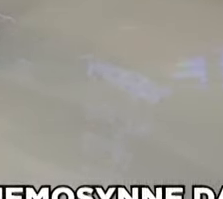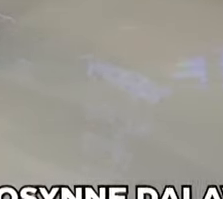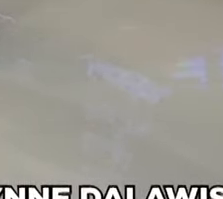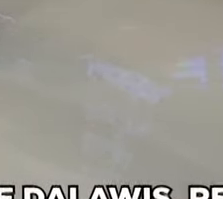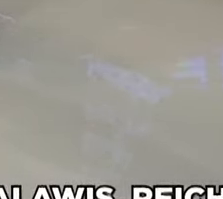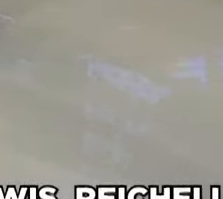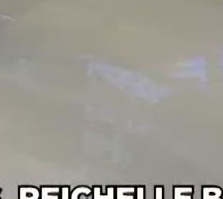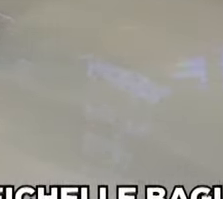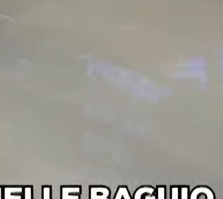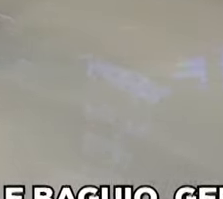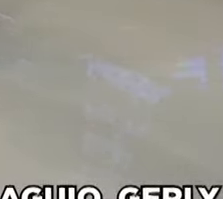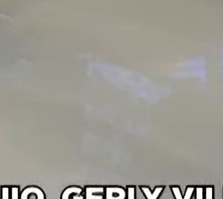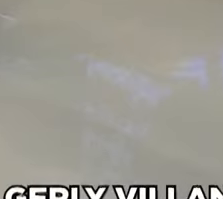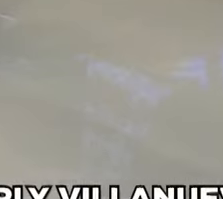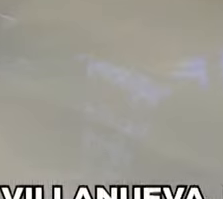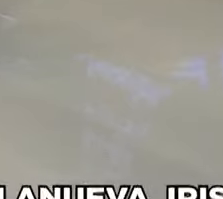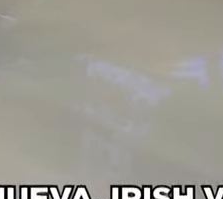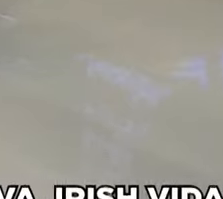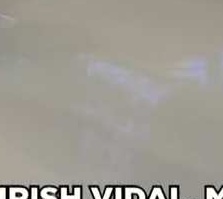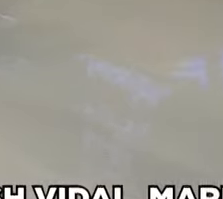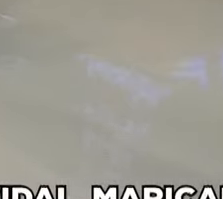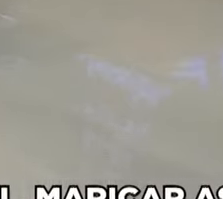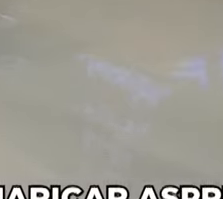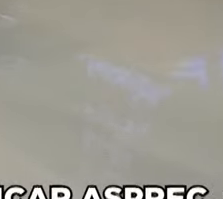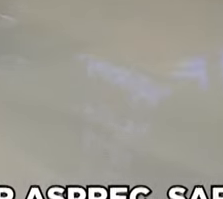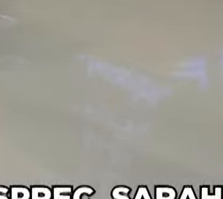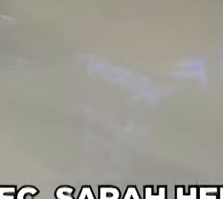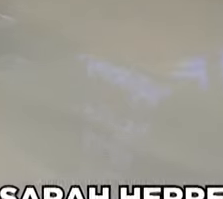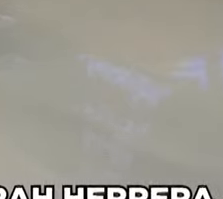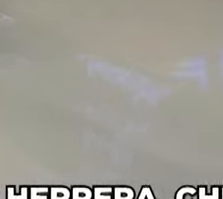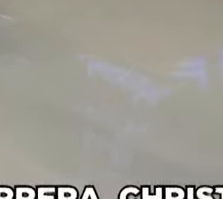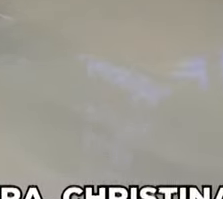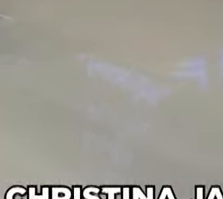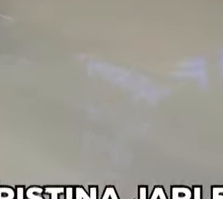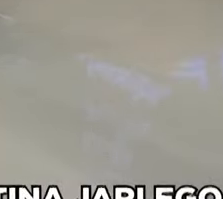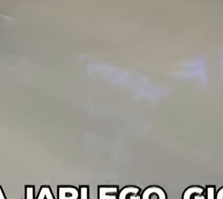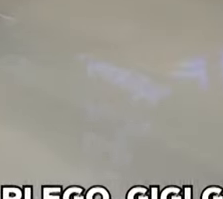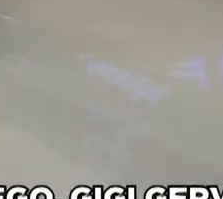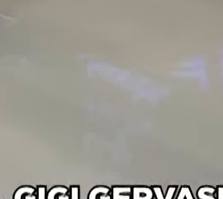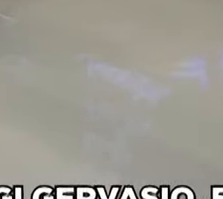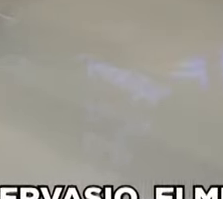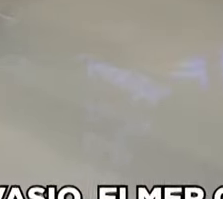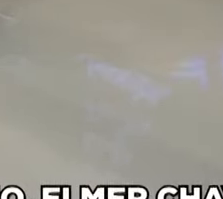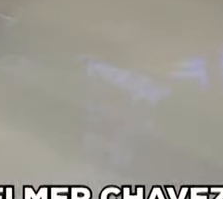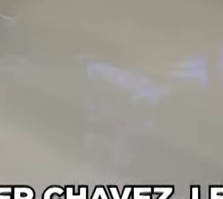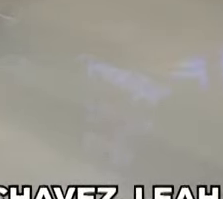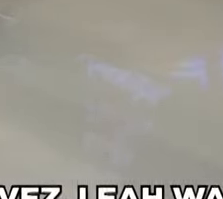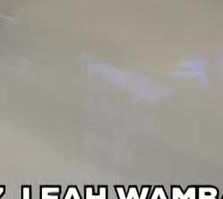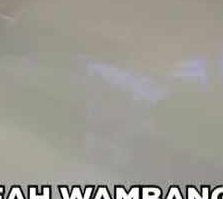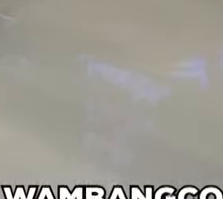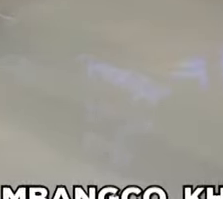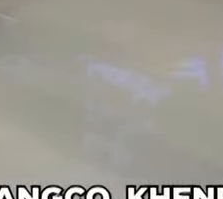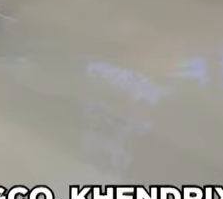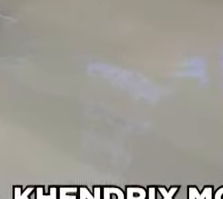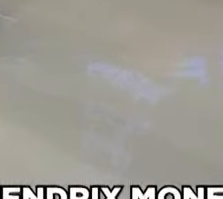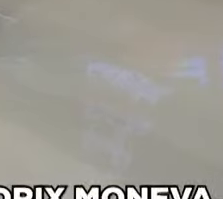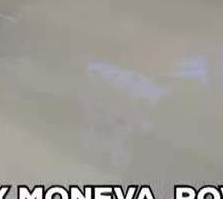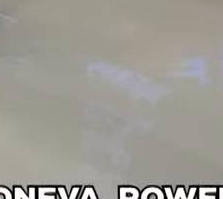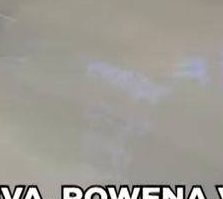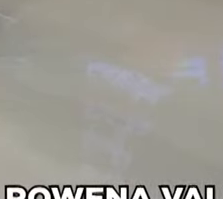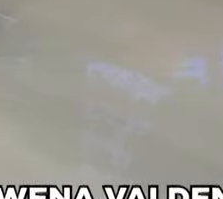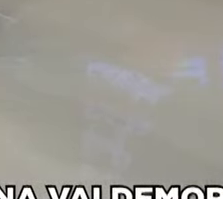nga, may decor nga. Ah, decor lang yun. Decor lang yun. Pwede daw sa tubig. Kasi pag nakakita ka ng sapatos na may isda, iba na ibig sabihin